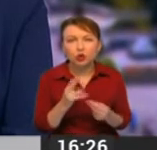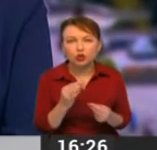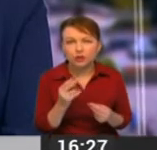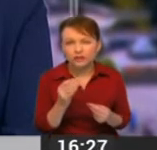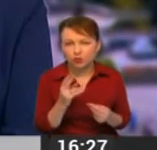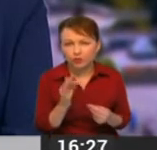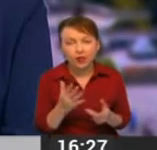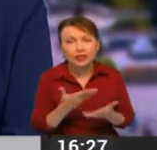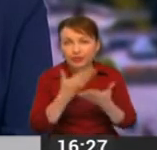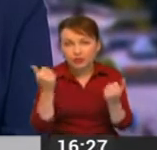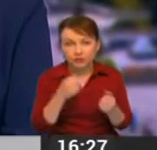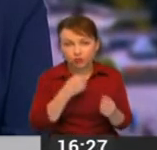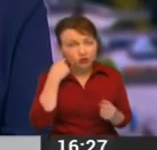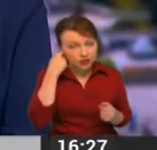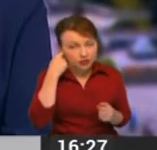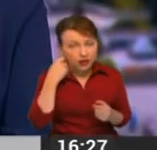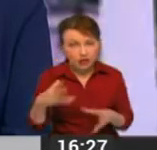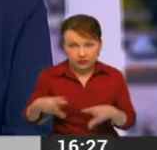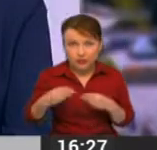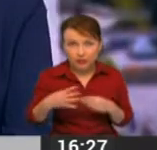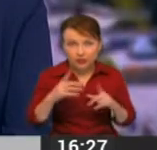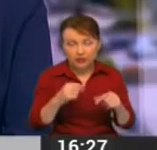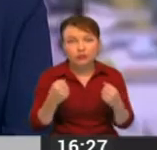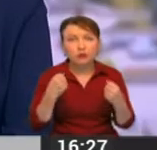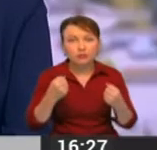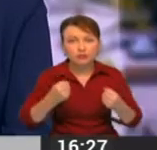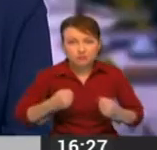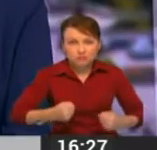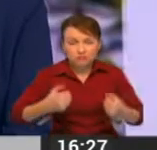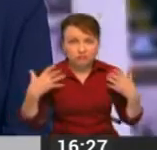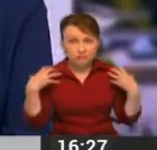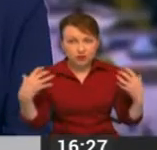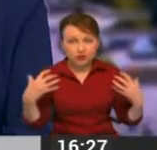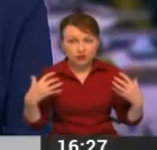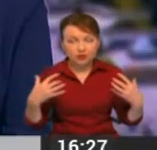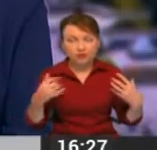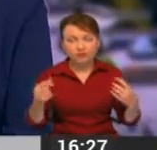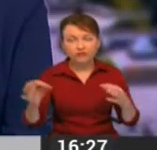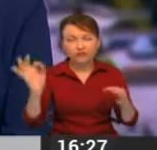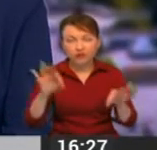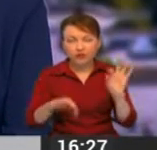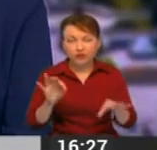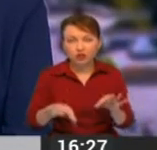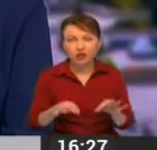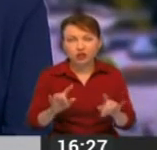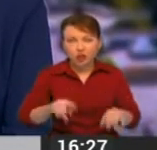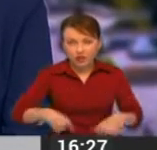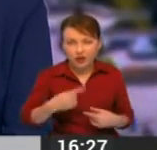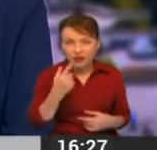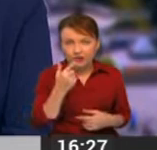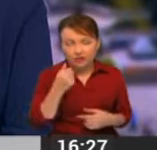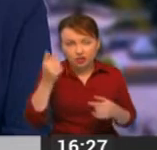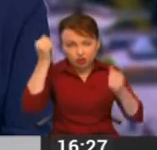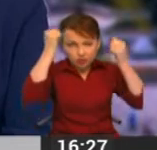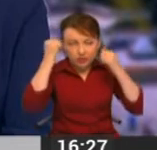нет возраста. С нами ездили спортсмены наши. Это такие богатыри в шароварах, в вышиванках, в шапках. И они приехали в